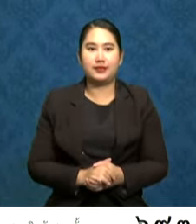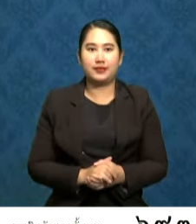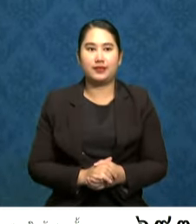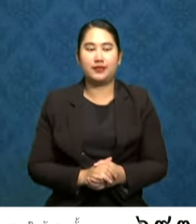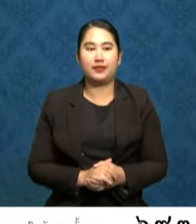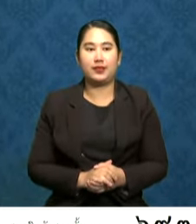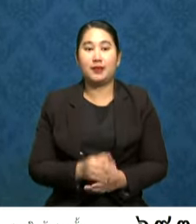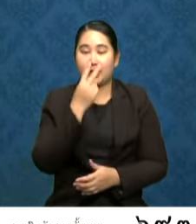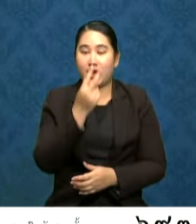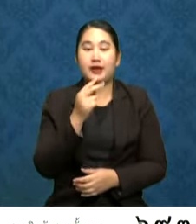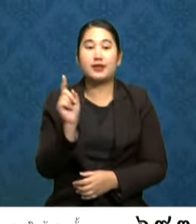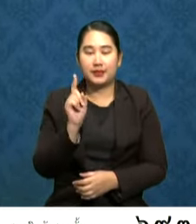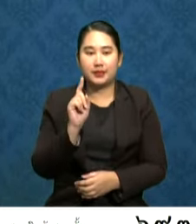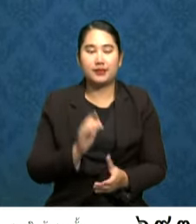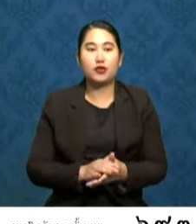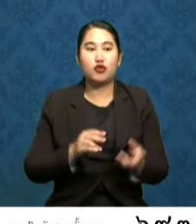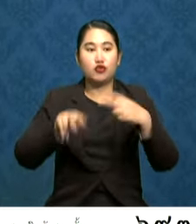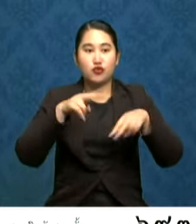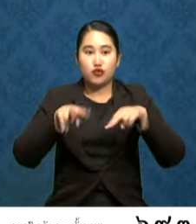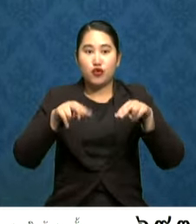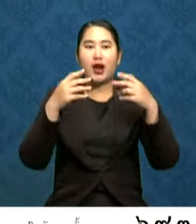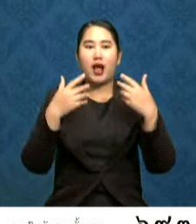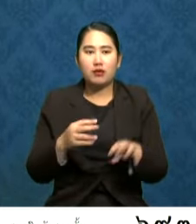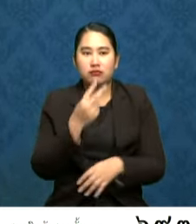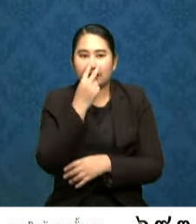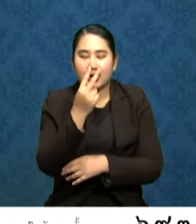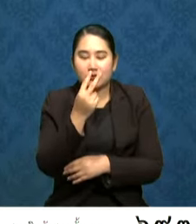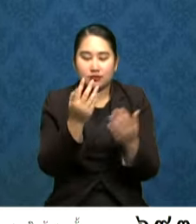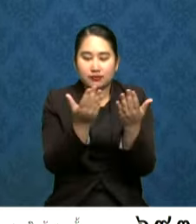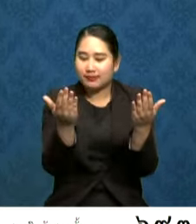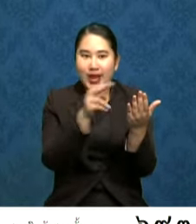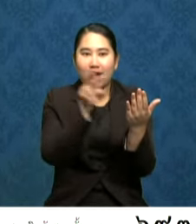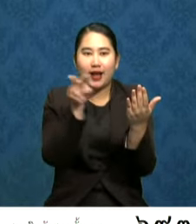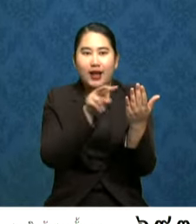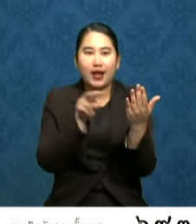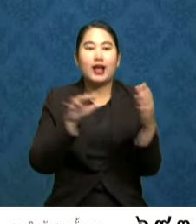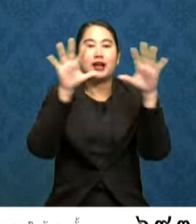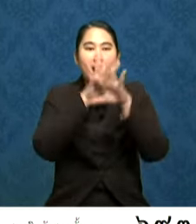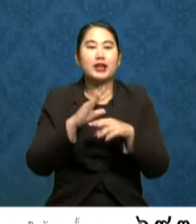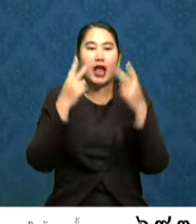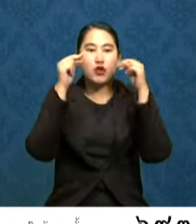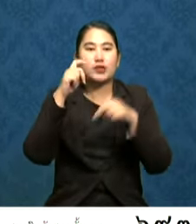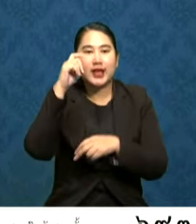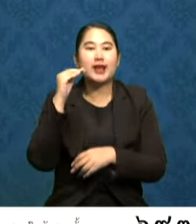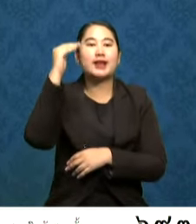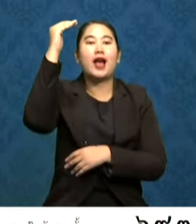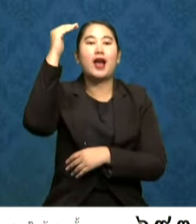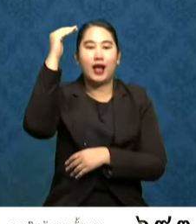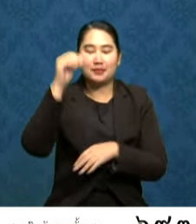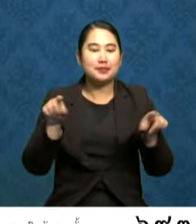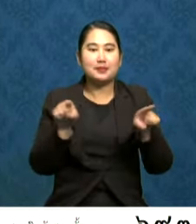ก็กลับพบว่านะคะเ่อตรวจแล้วค่ะก็ไม่ค่อยต่างอะไรกับของรัฐบาลเศรษฐาเท่าไหร่นะ